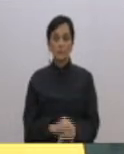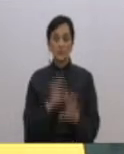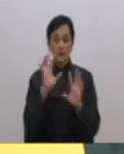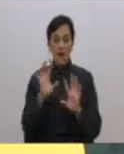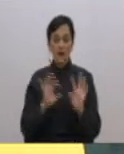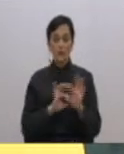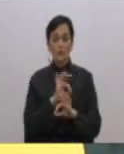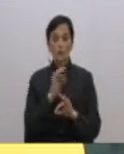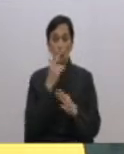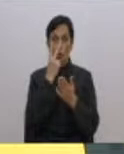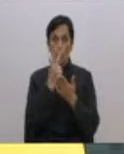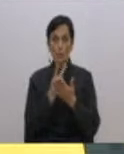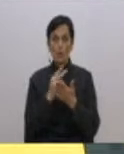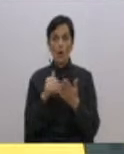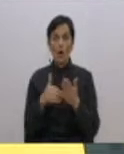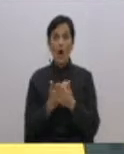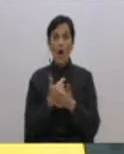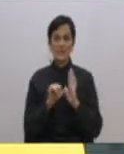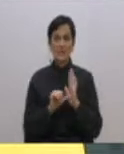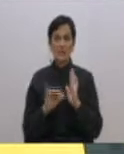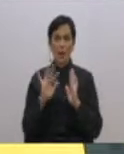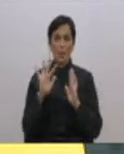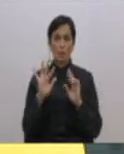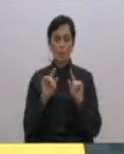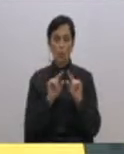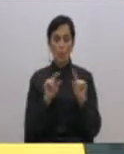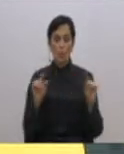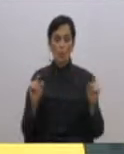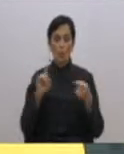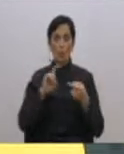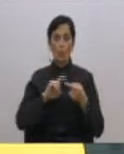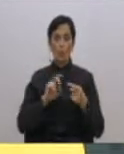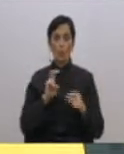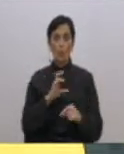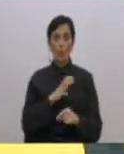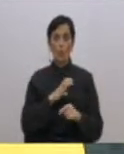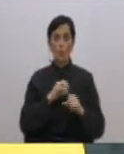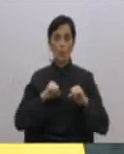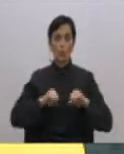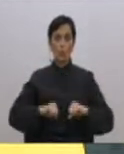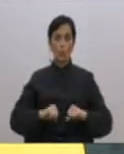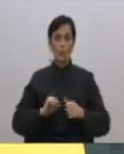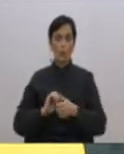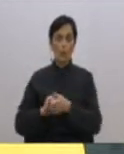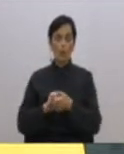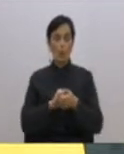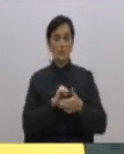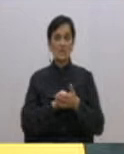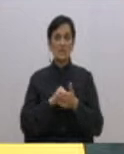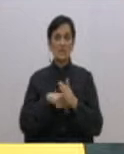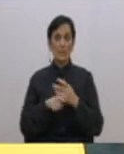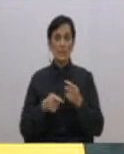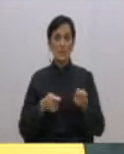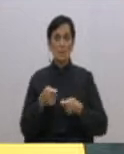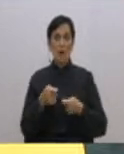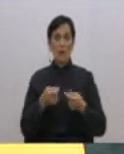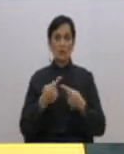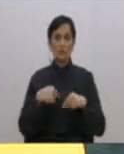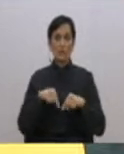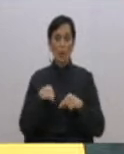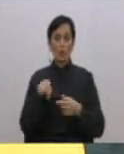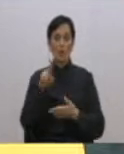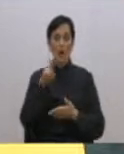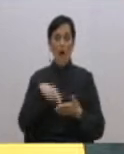კანონპროექტის მიხედვით ახალი რედაქციით ყალიბდება კანონი, რომელიც ეხება უშუალოდ ქონებრივი უფლებების კოლექტიურ საფუძველზე მართველი ორგანიზაციის